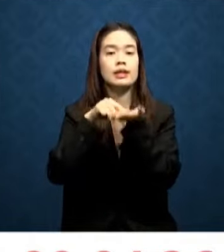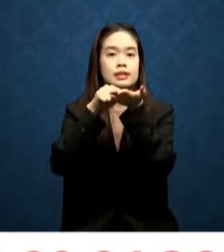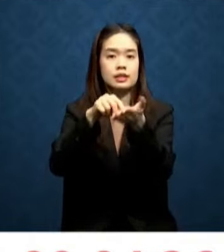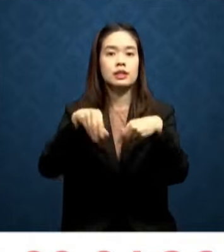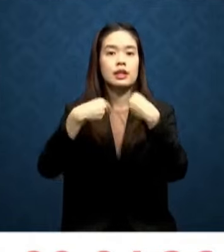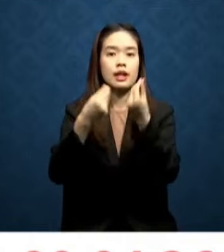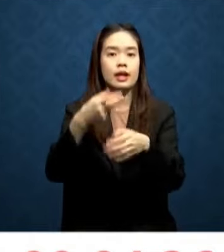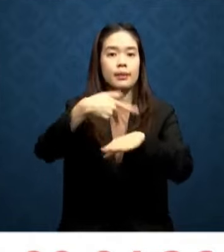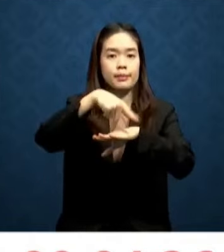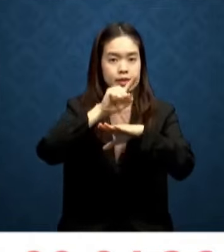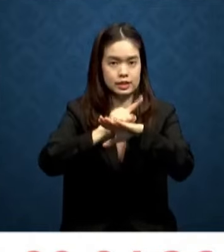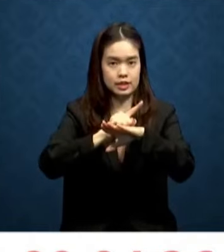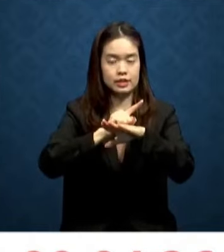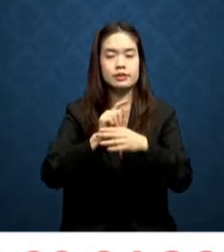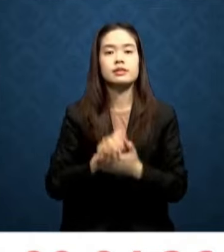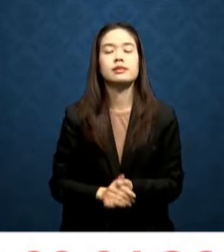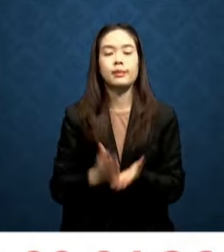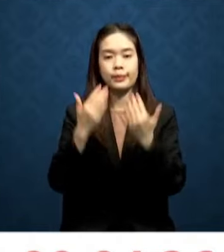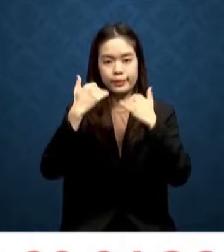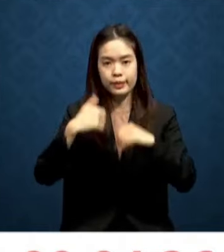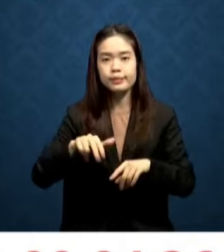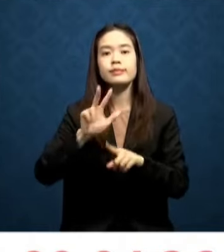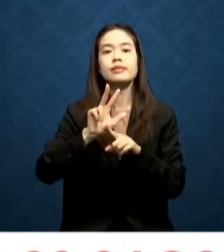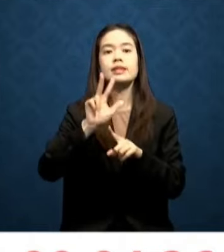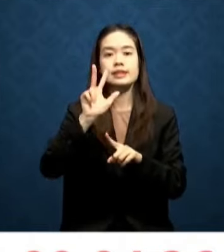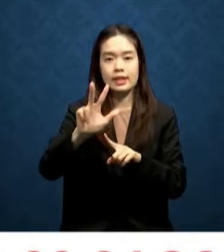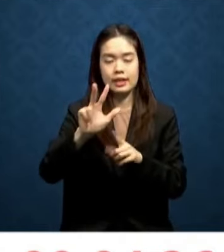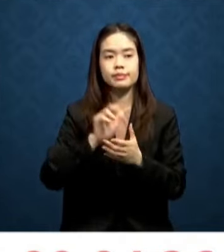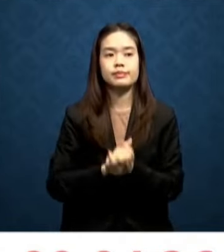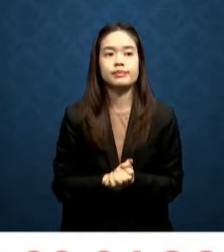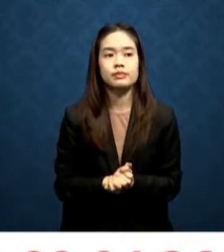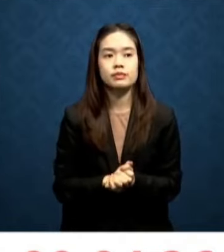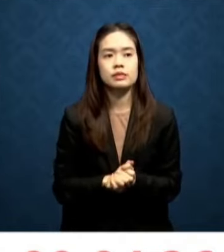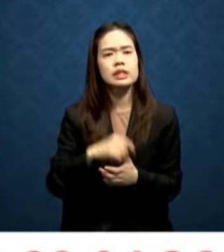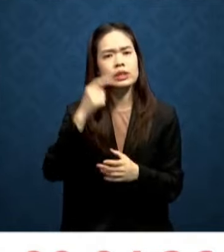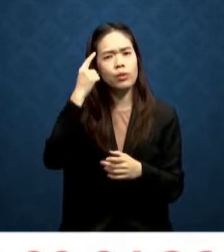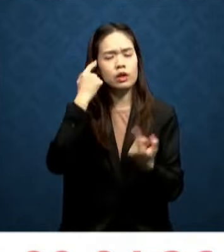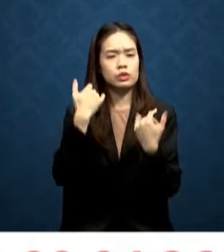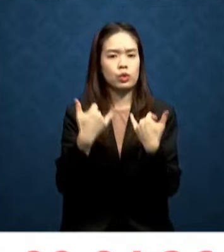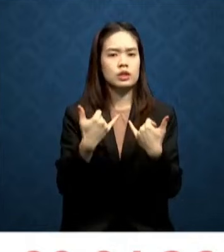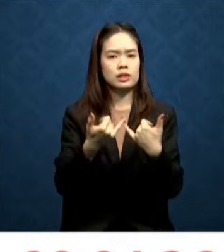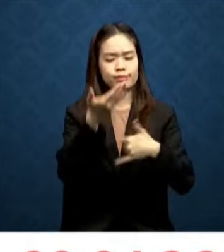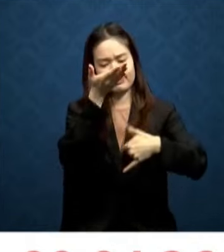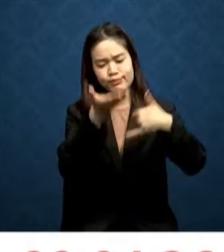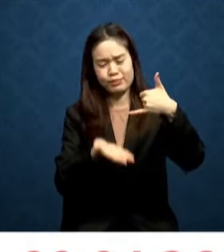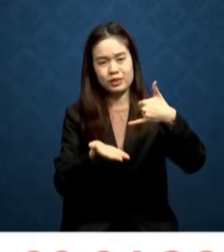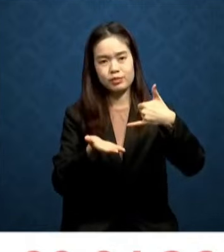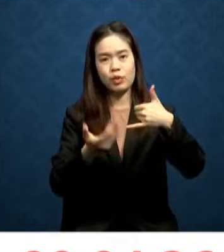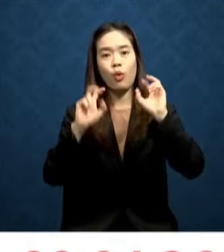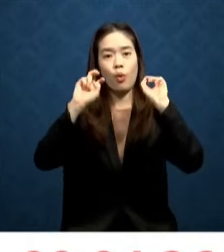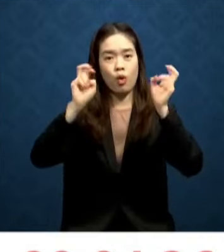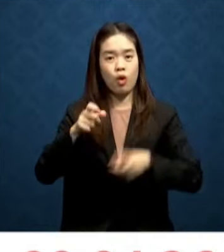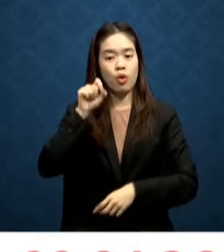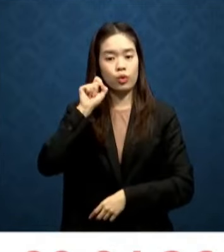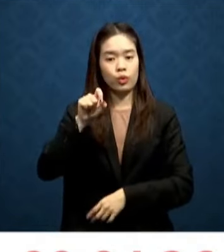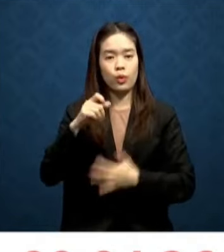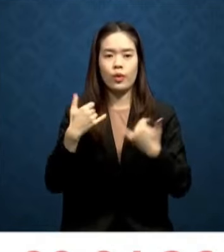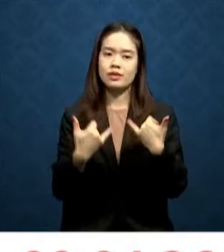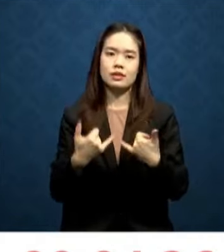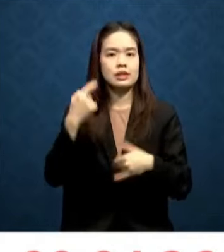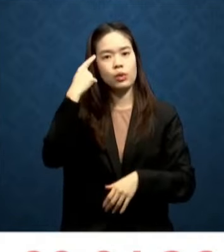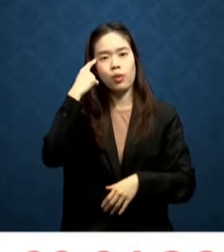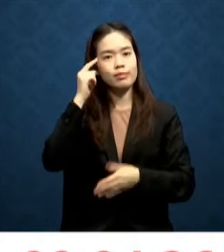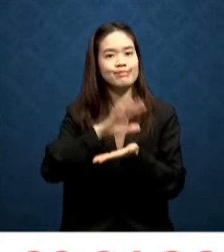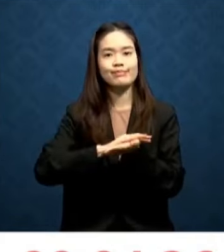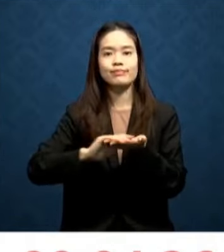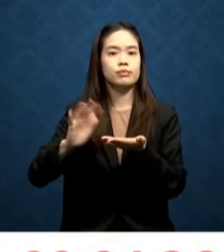านนี่คือประเด็นที่2นะครับส่วนประเด็นที่3เนี่ยเรื่องนี้มันไม่เหมาะสมนะครับที่จะมากล่าวในเป็นยติในวันนี้เพราะว่ามัน